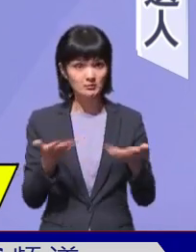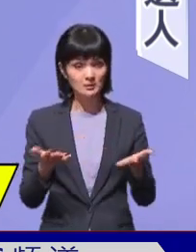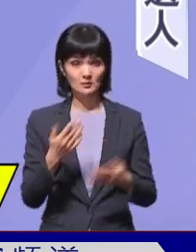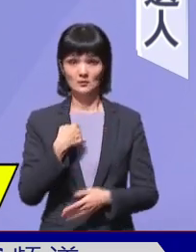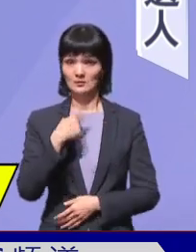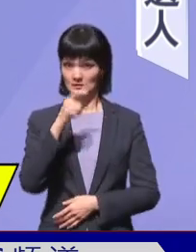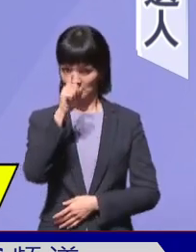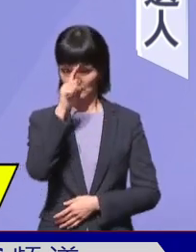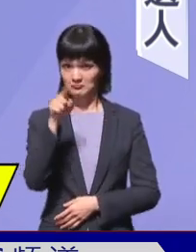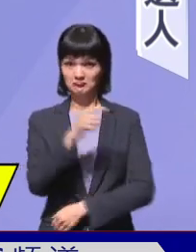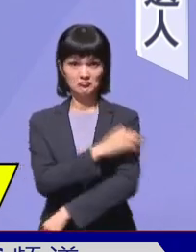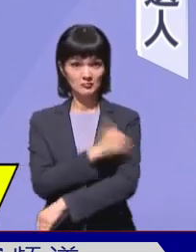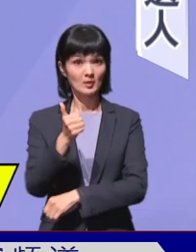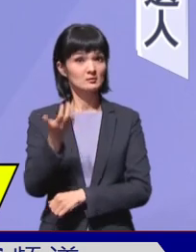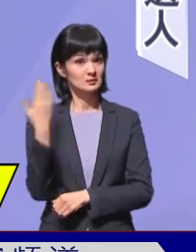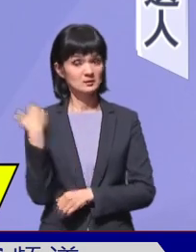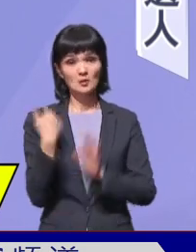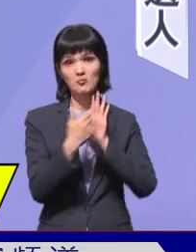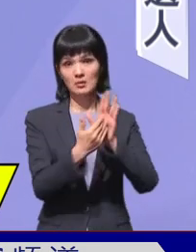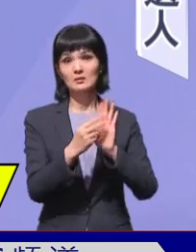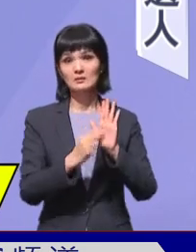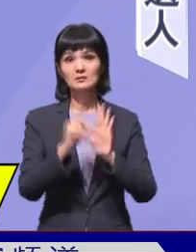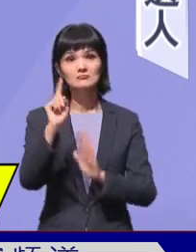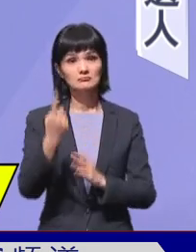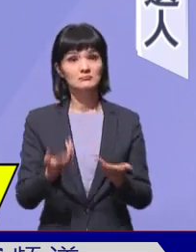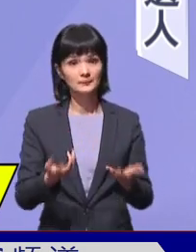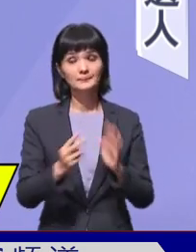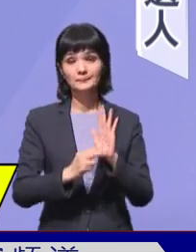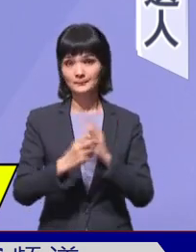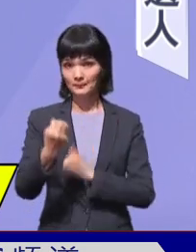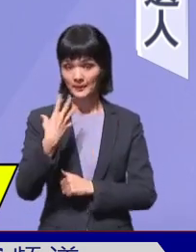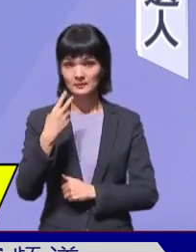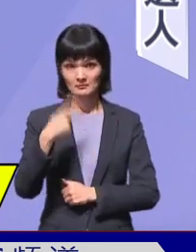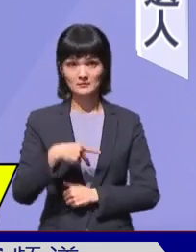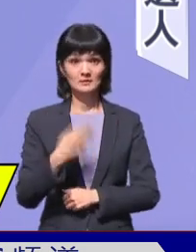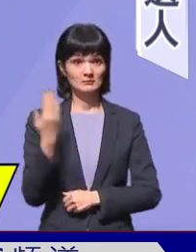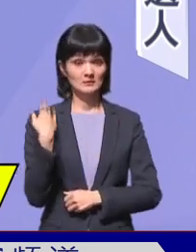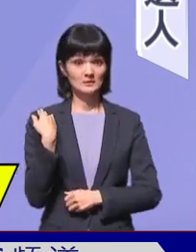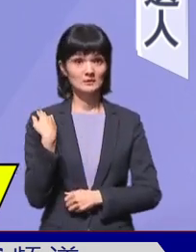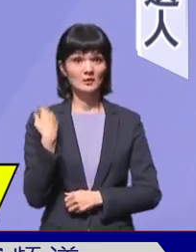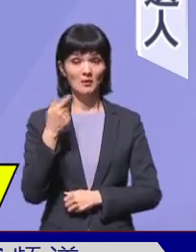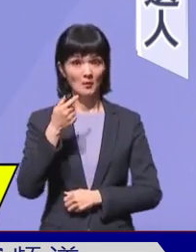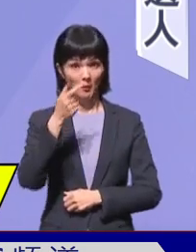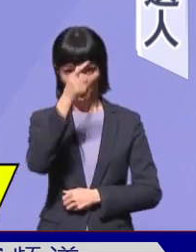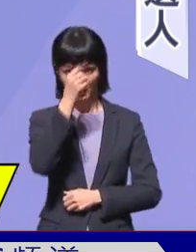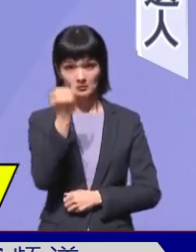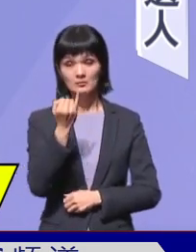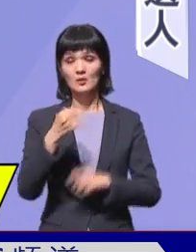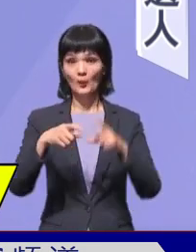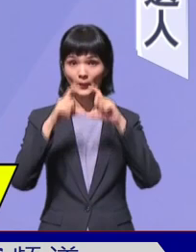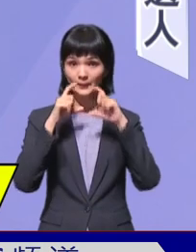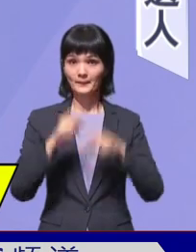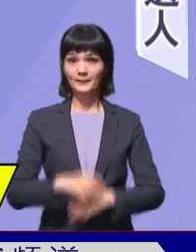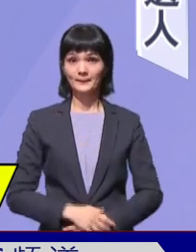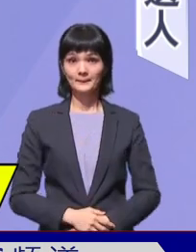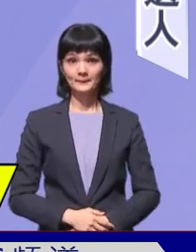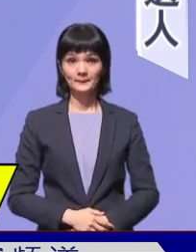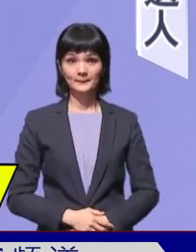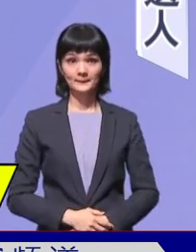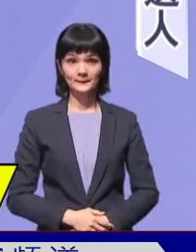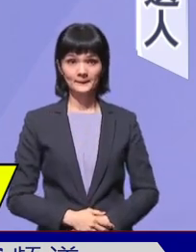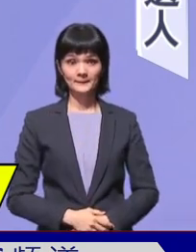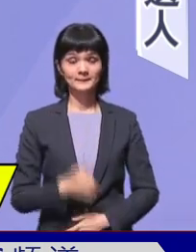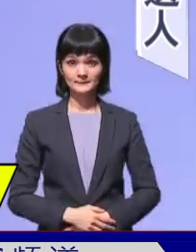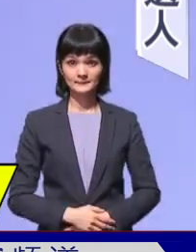说明您否决的原因，同时也请黄前副市长一起答复，就这个问题来回